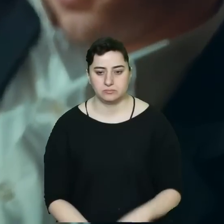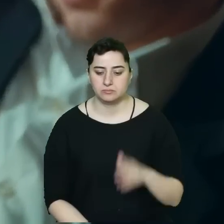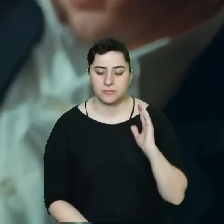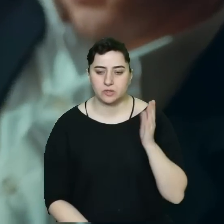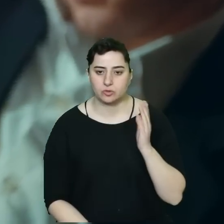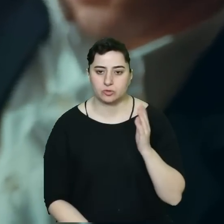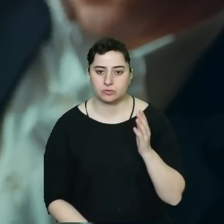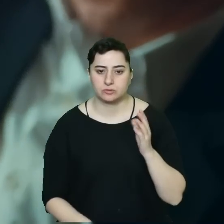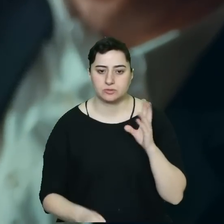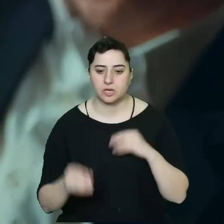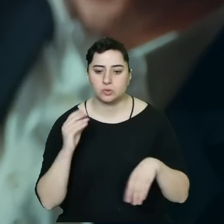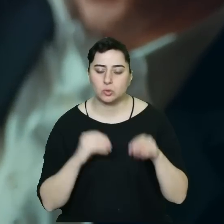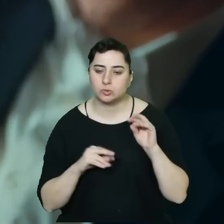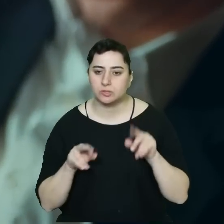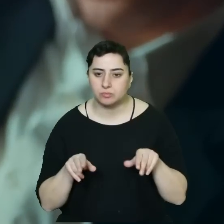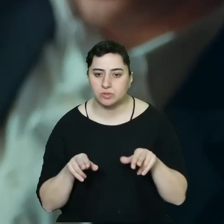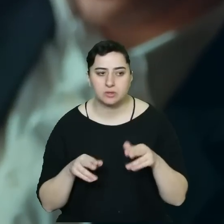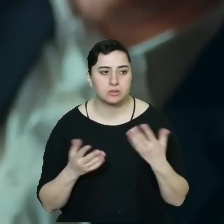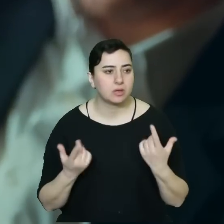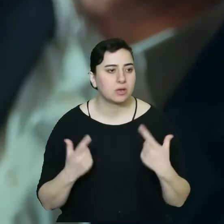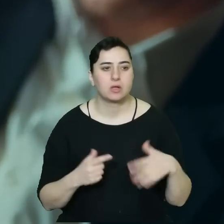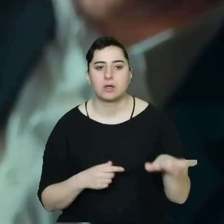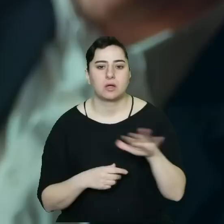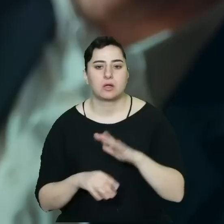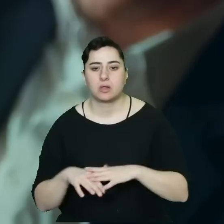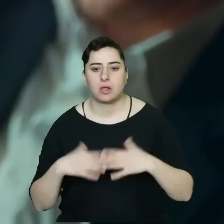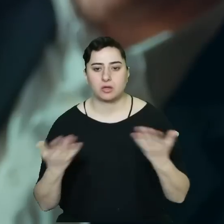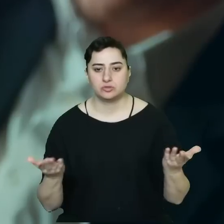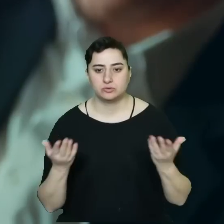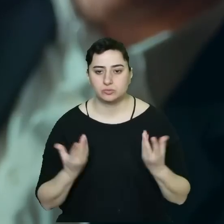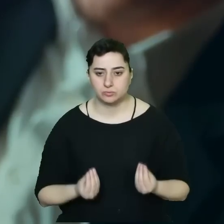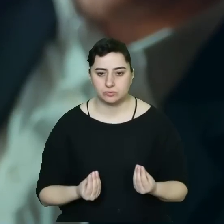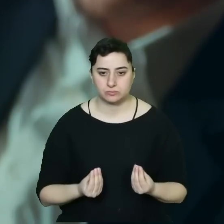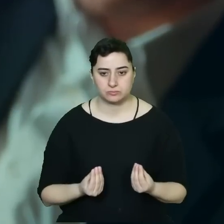Gidiyor dansöz gibi. Yere ve göğe açık avucunda o kan.